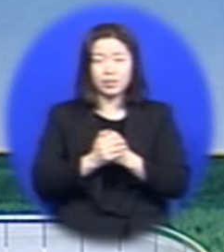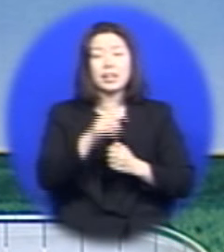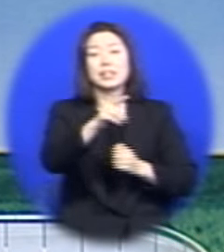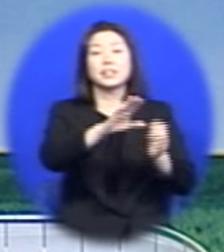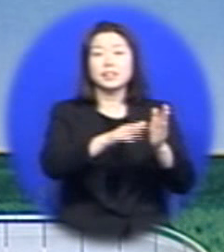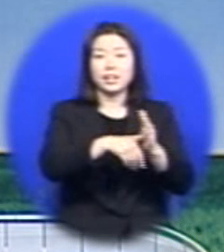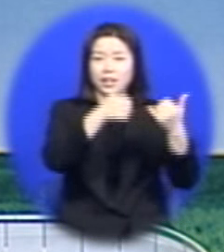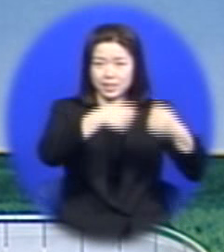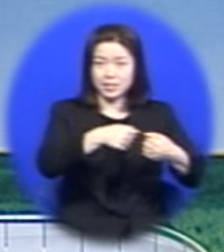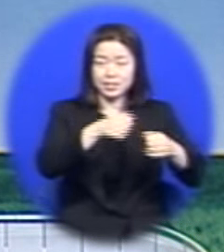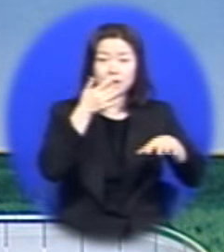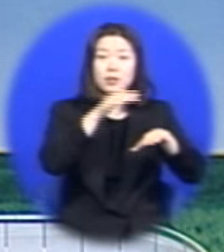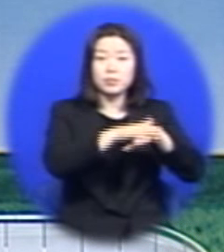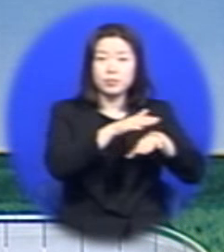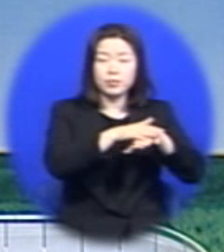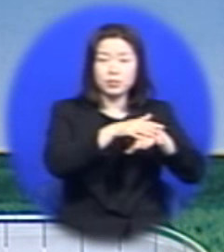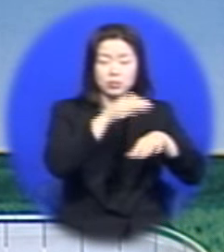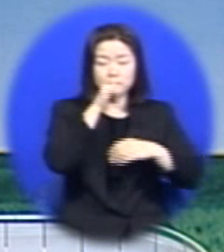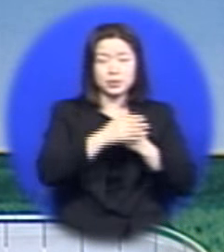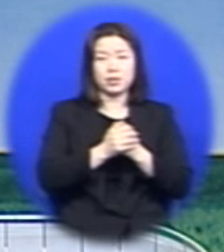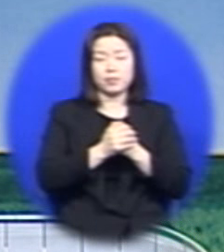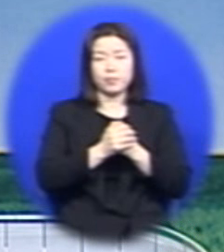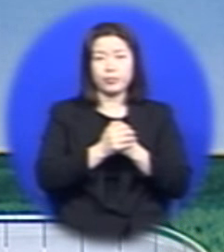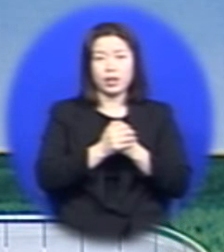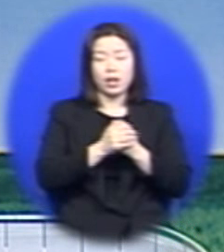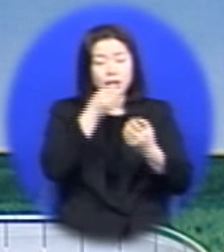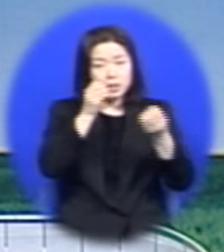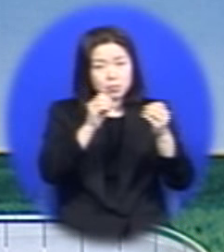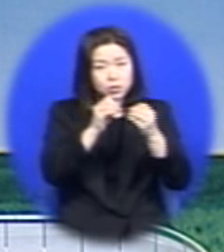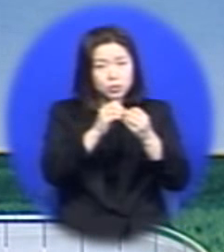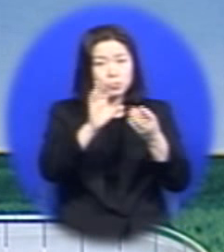인사하는 풍습이죠. 자, 인사를 하되 거룩한 입맞춤을 하라.